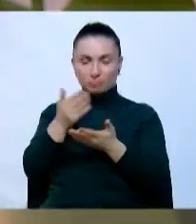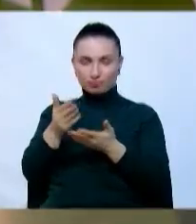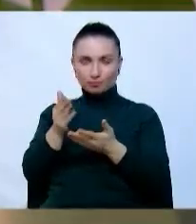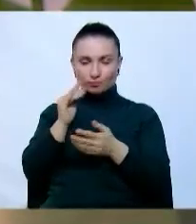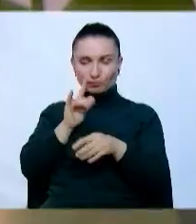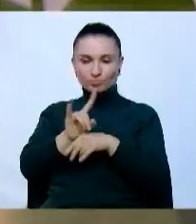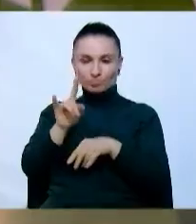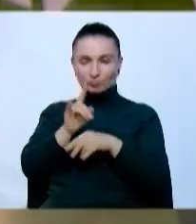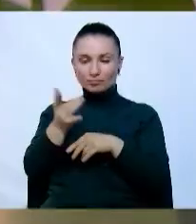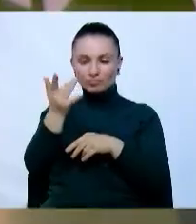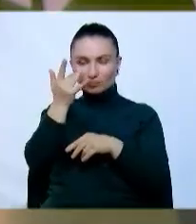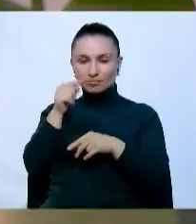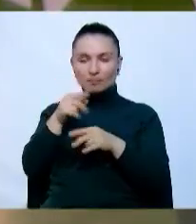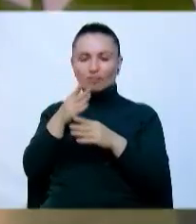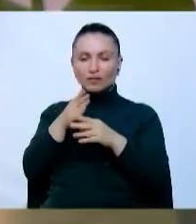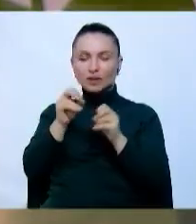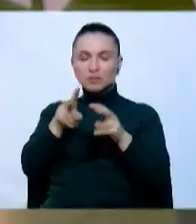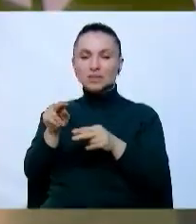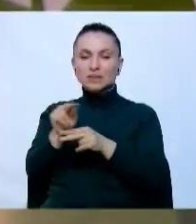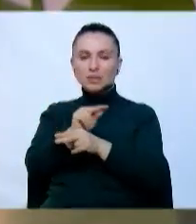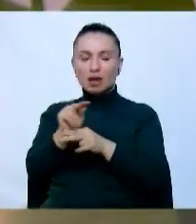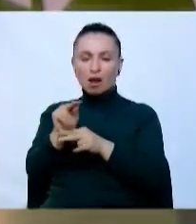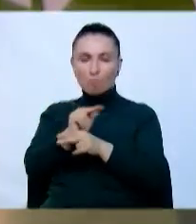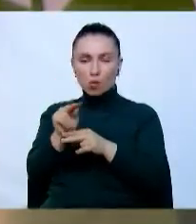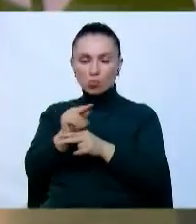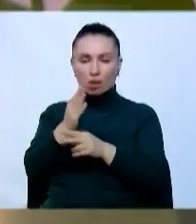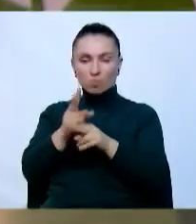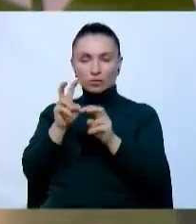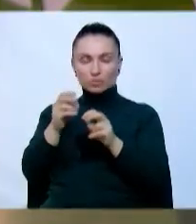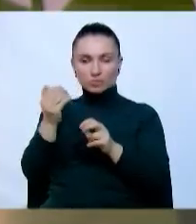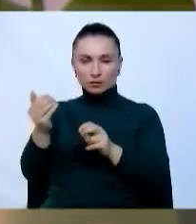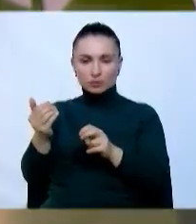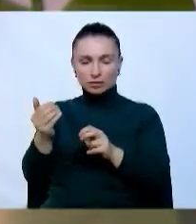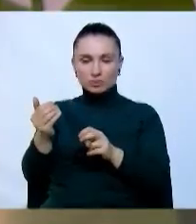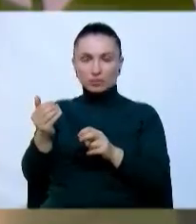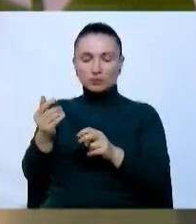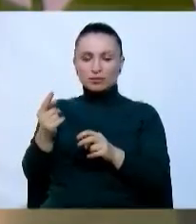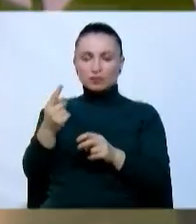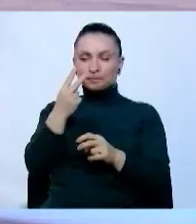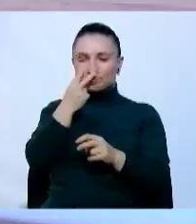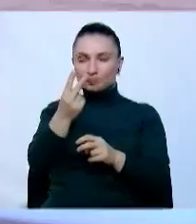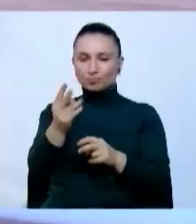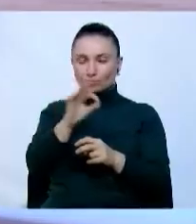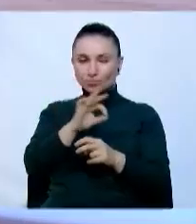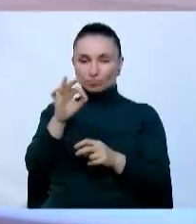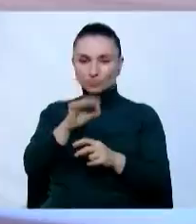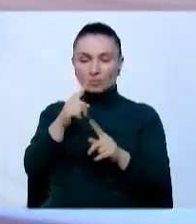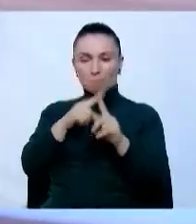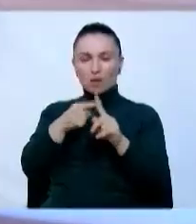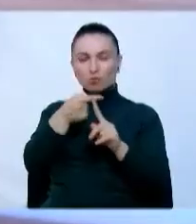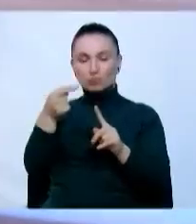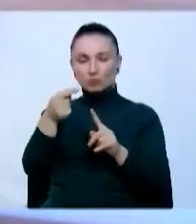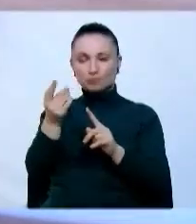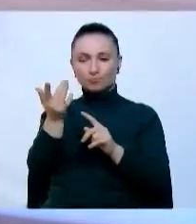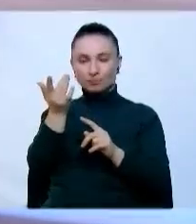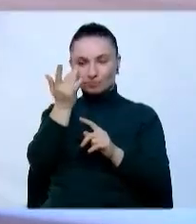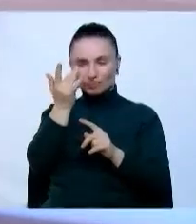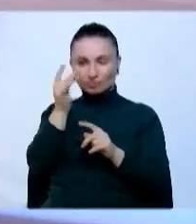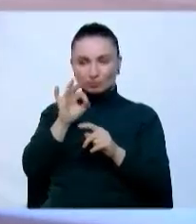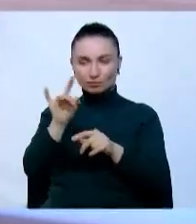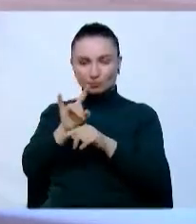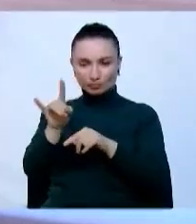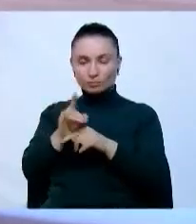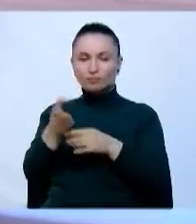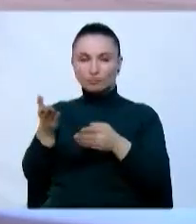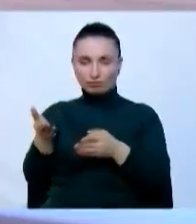რომლებიც სამკურნალო კონტაქტური ლინზები არსებობს, ასევე ოპტიკური კონტაქტური ლინზები, რომლებიც ხსნიან პლუს-მინუს ასტიგმატიზმს და ასე